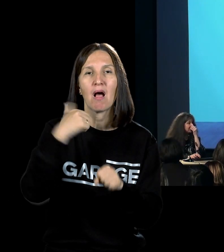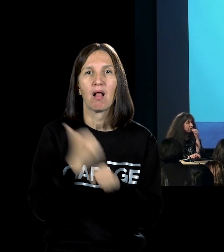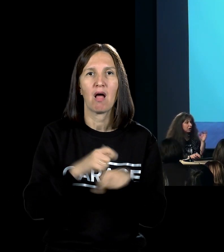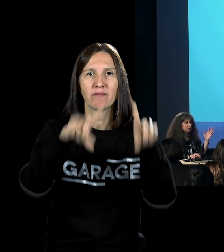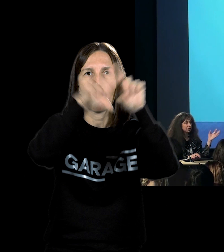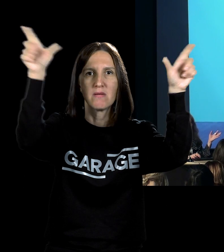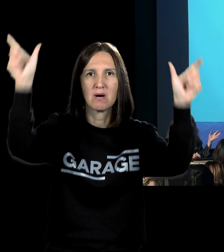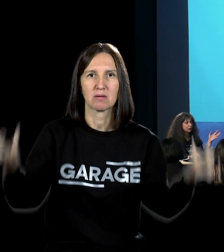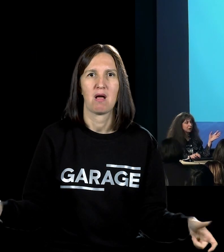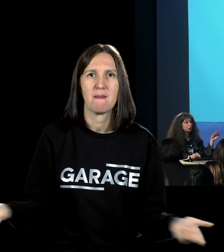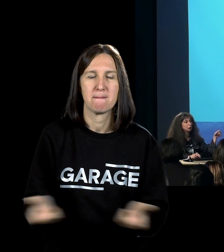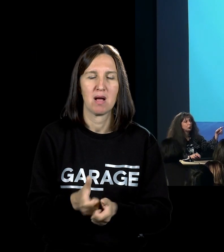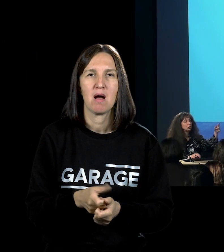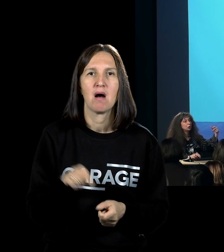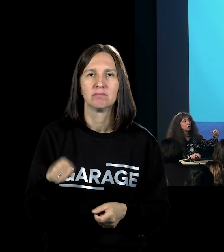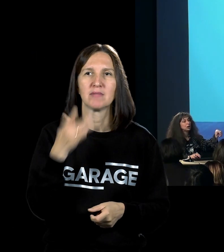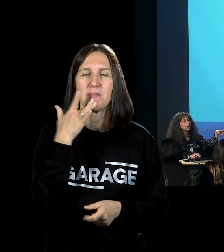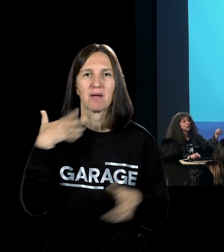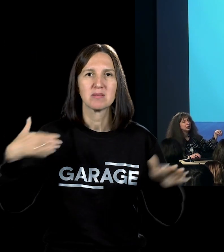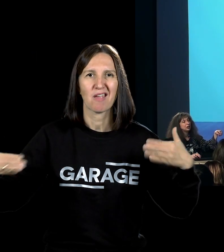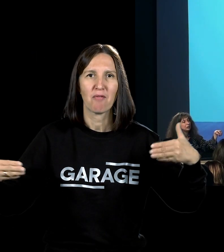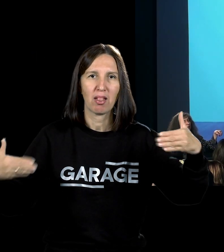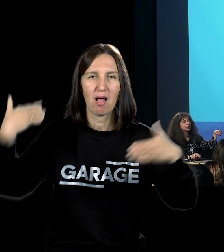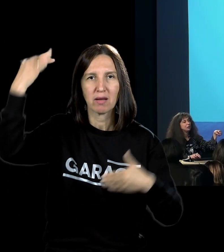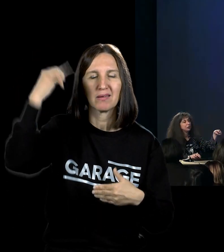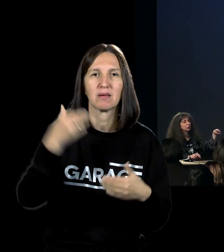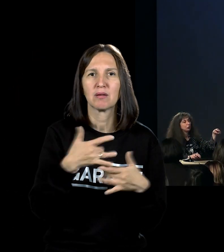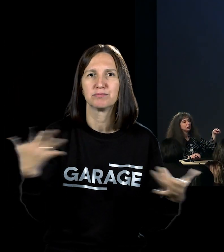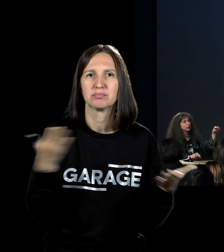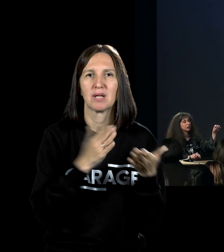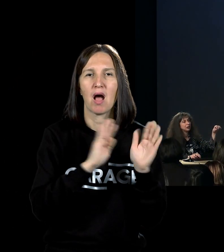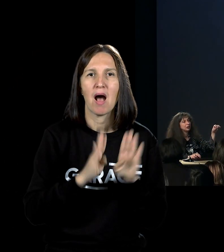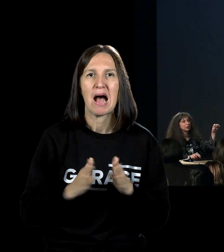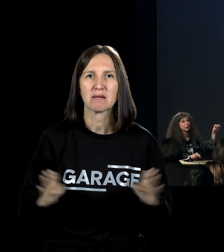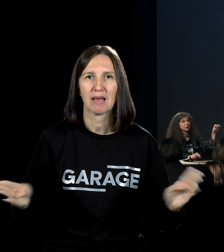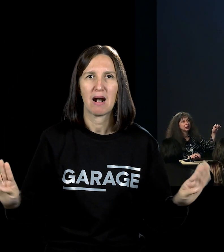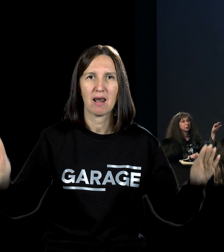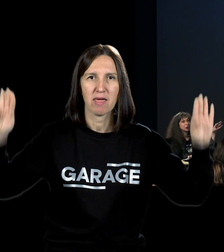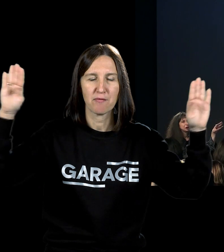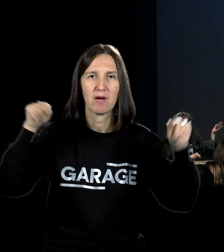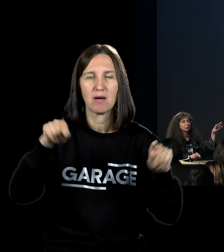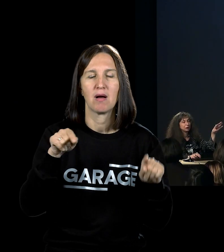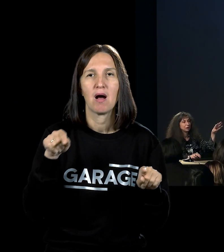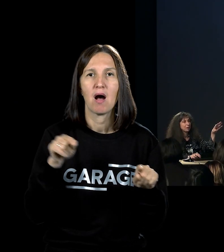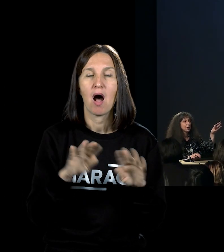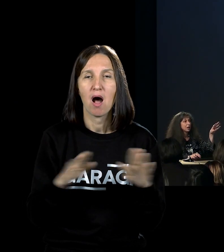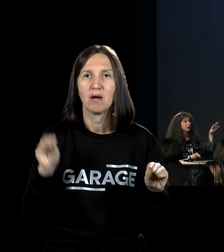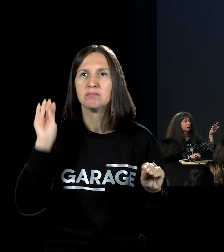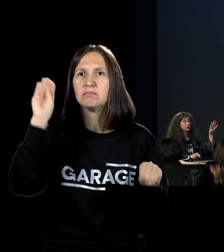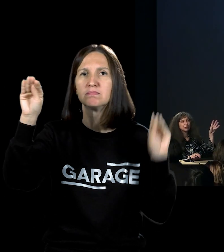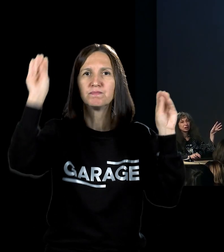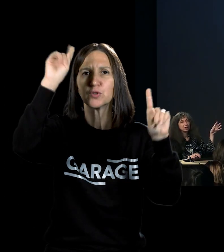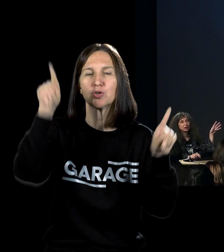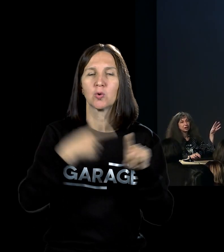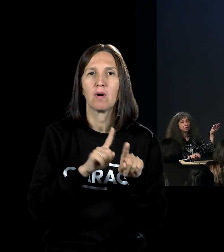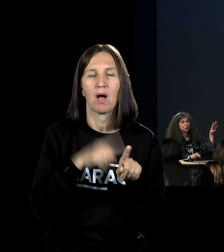рамы, американские флаги, что и рельефы, рельефы, которые состоят из отпечатков,